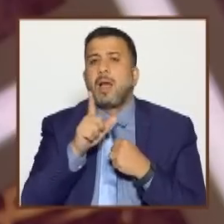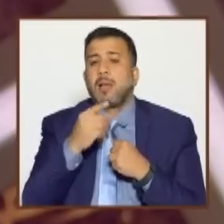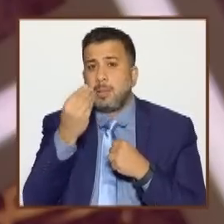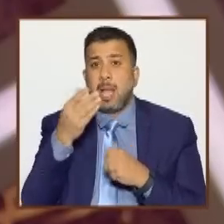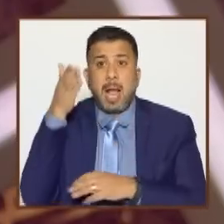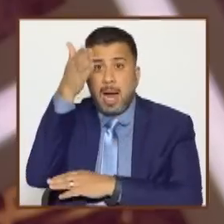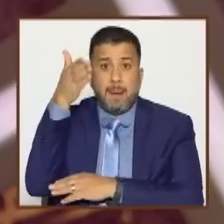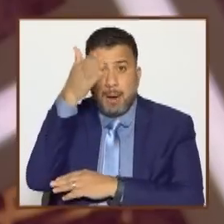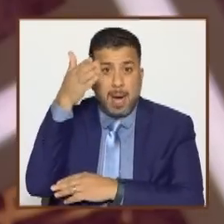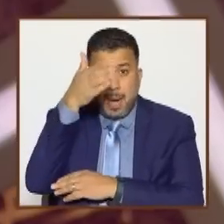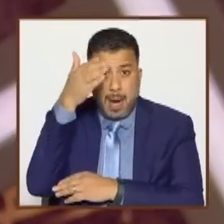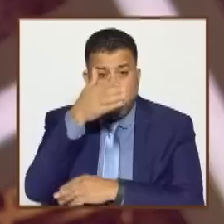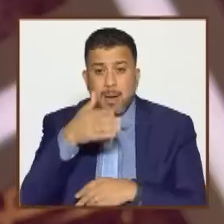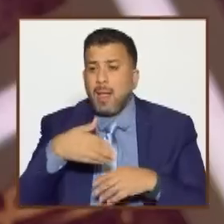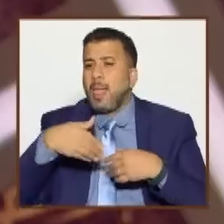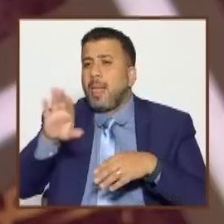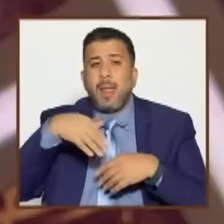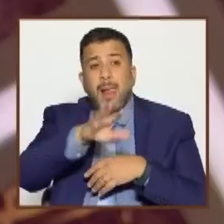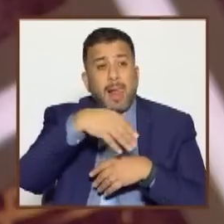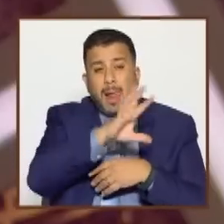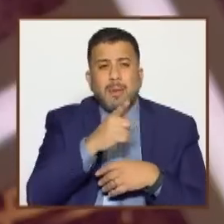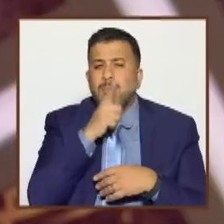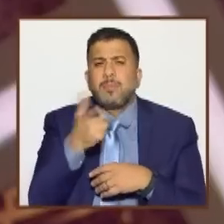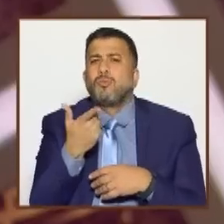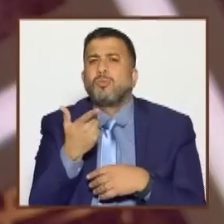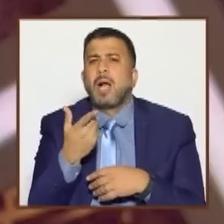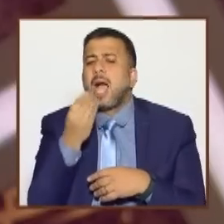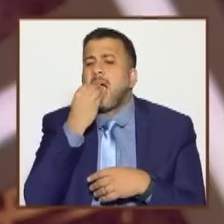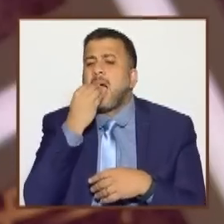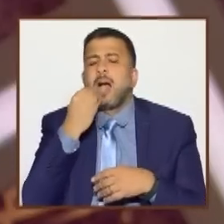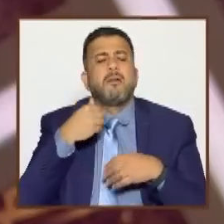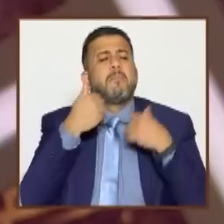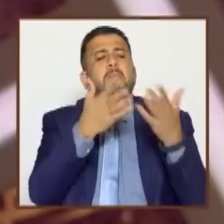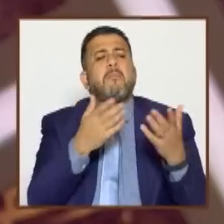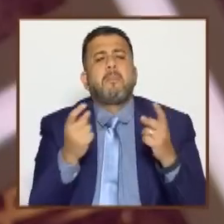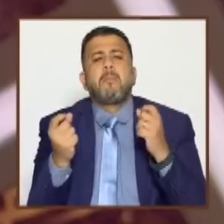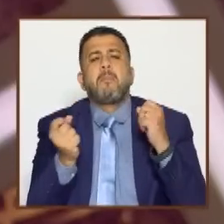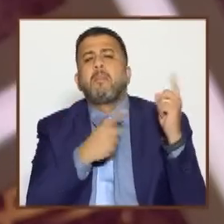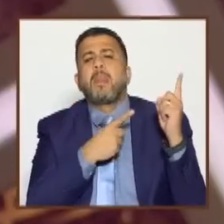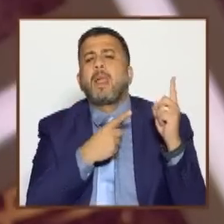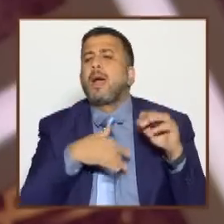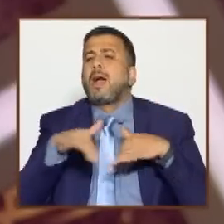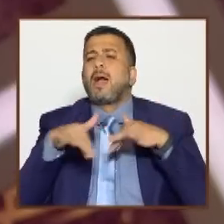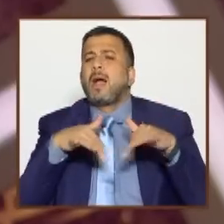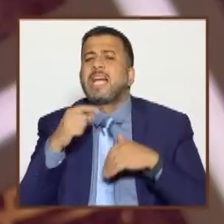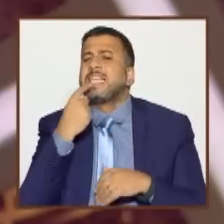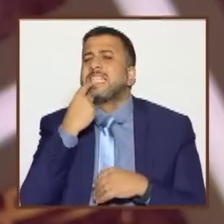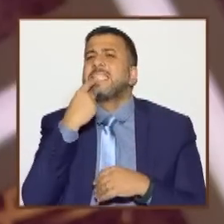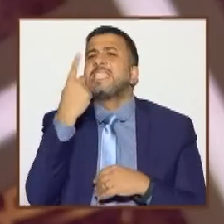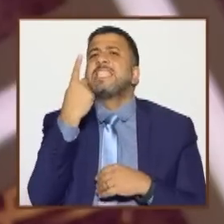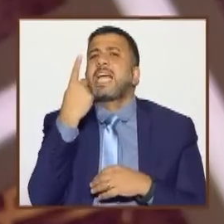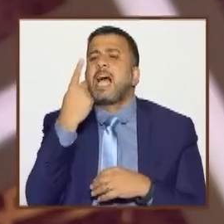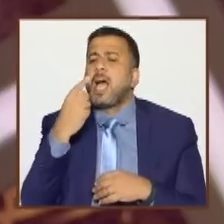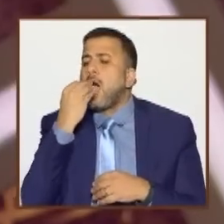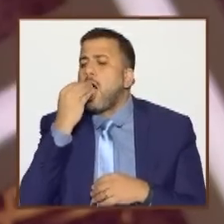الإبل كذا، في سائمة الغنم كذا، والسائمة ما هي؟ السائمة هي التي ترعى في المرعى الحول كله أو أغلب